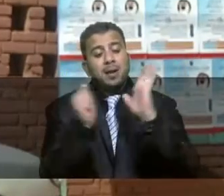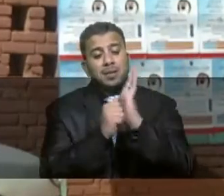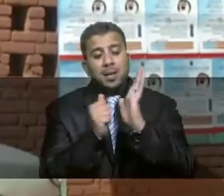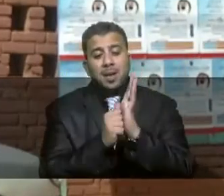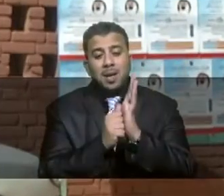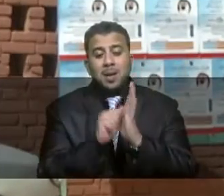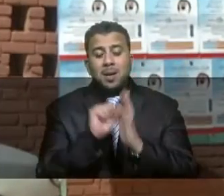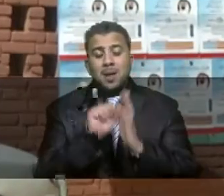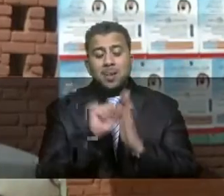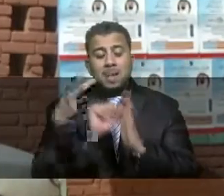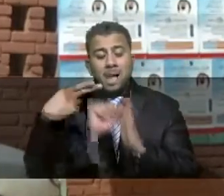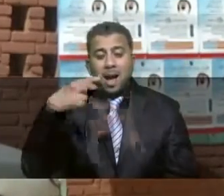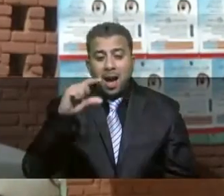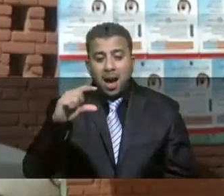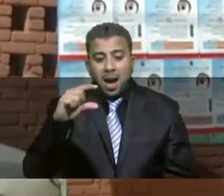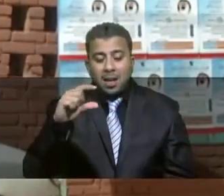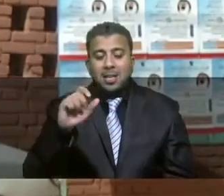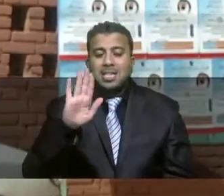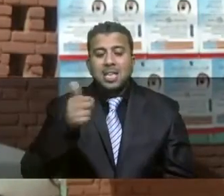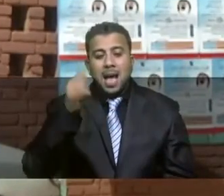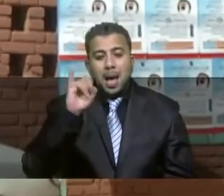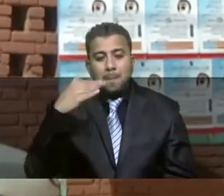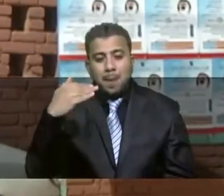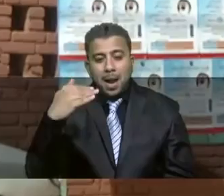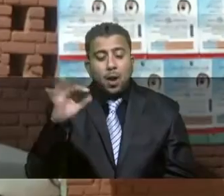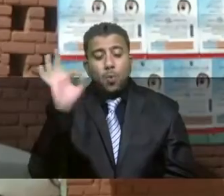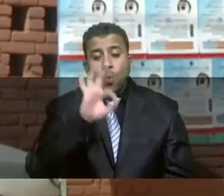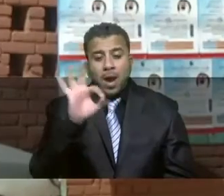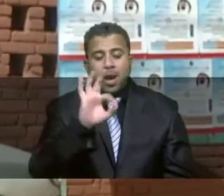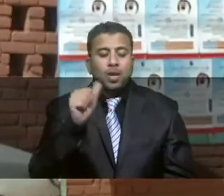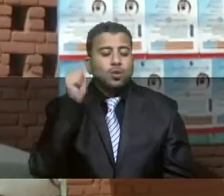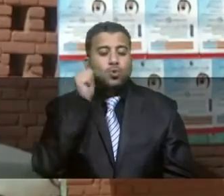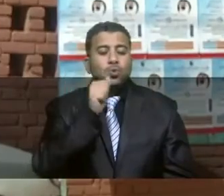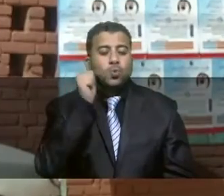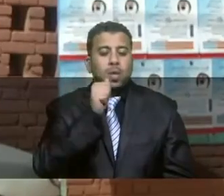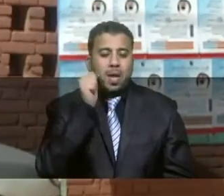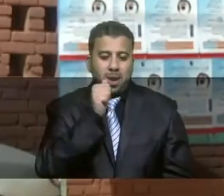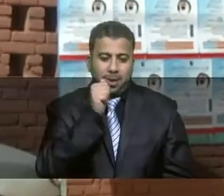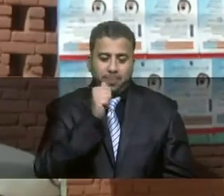معكم رعد أمان، ومصور سامح عبد الرازق من العاصمة السودانية الخرطوم.